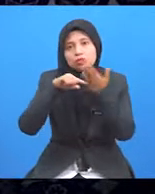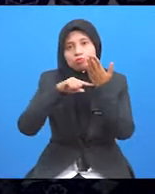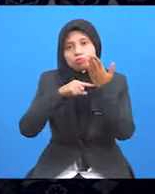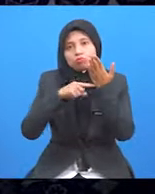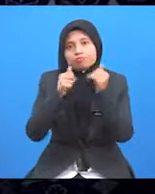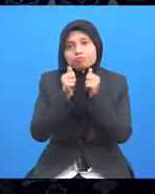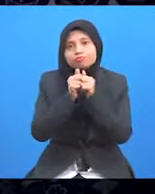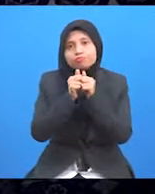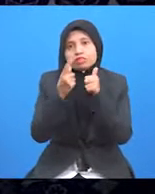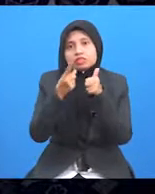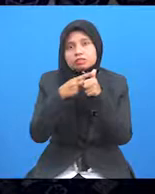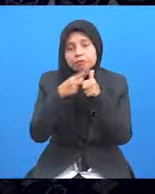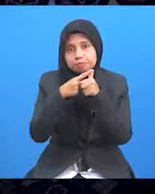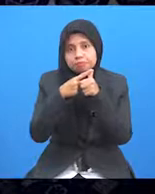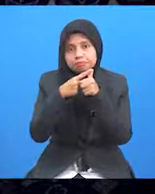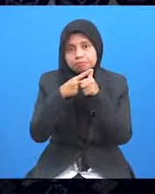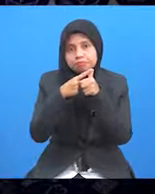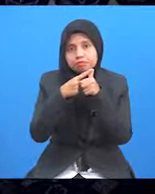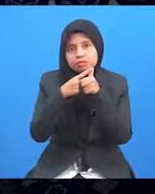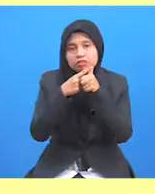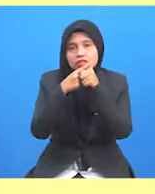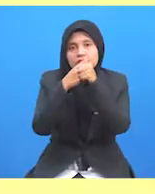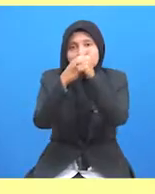iaitu tuntutan berdakwah.